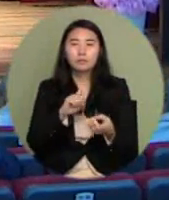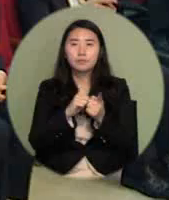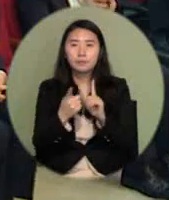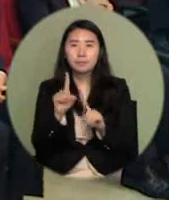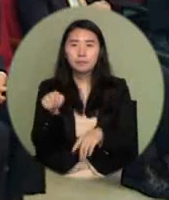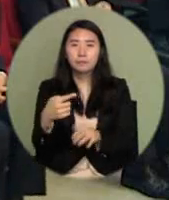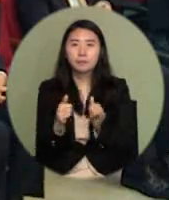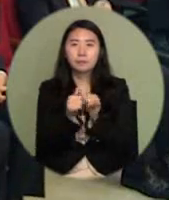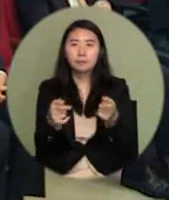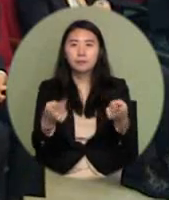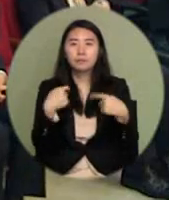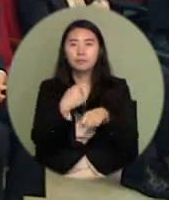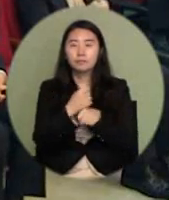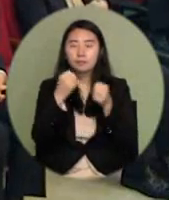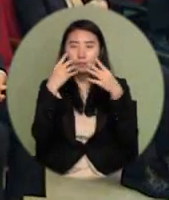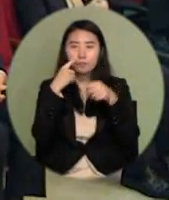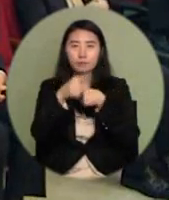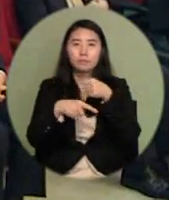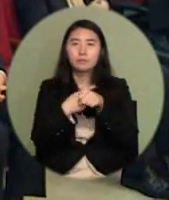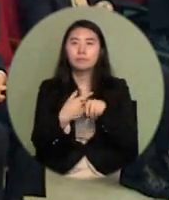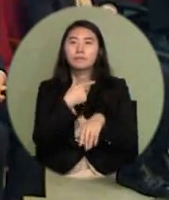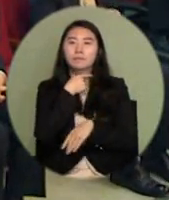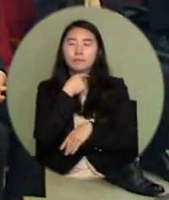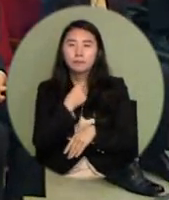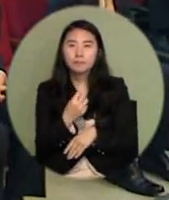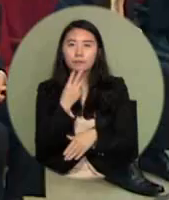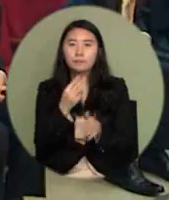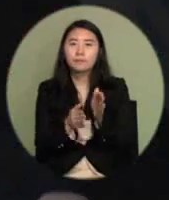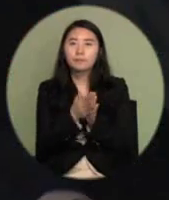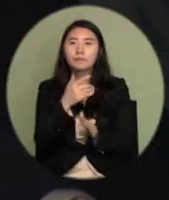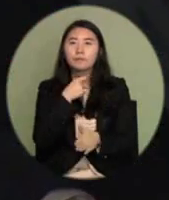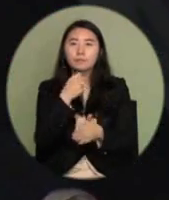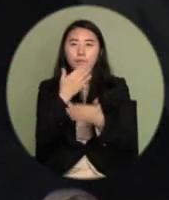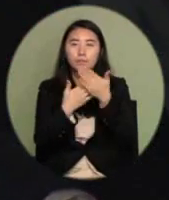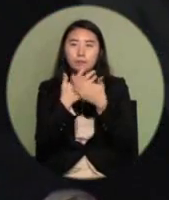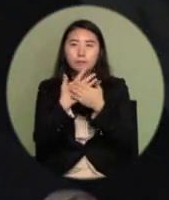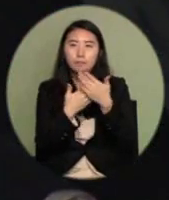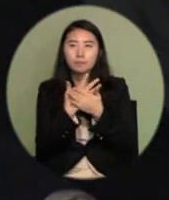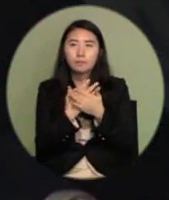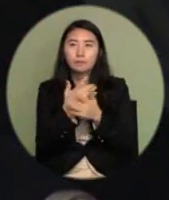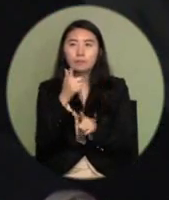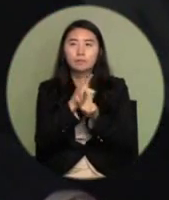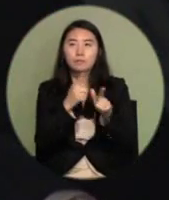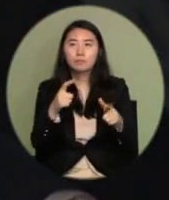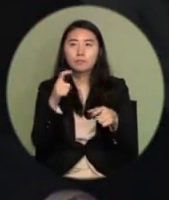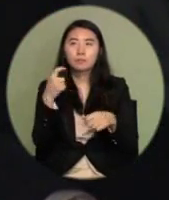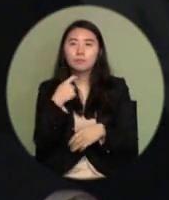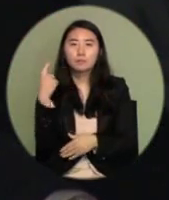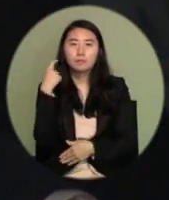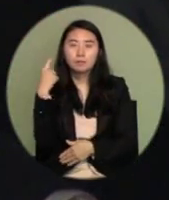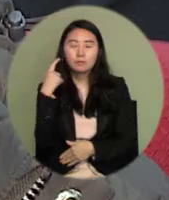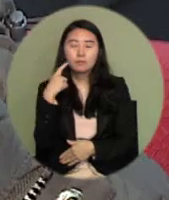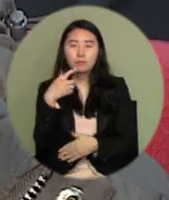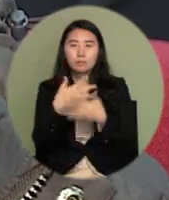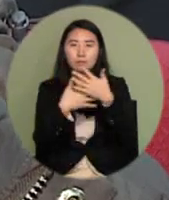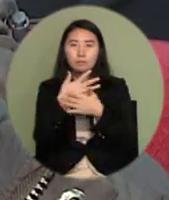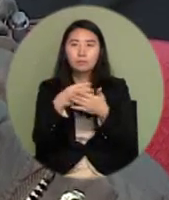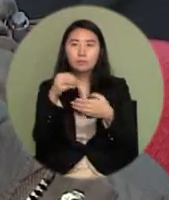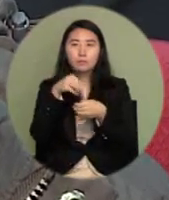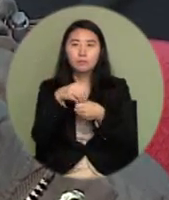100여 명의 주민이 참여한 새해 소망과 서울시장에 바라는 영상 등 다양한 계층의 목소리가 담겨 눈길을